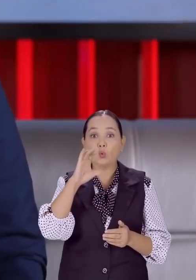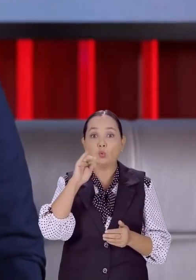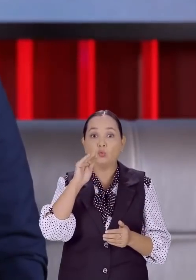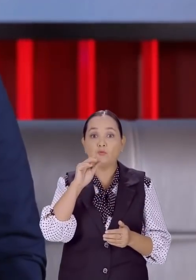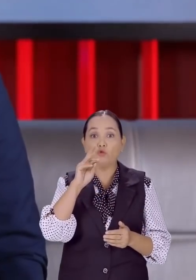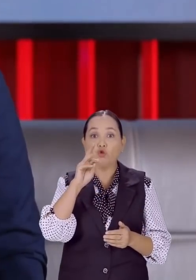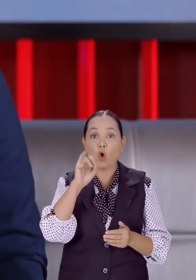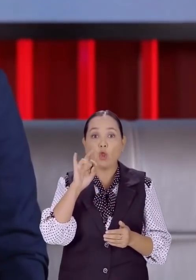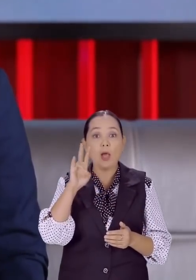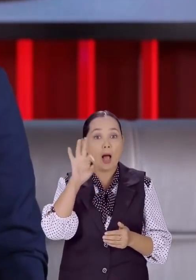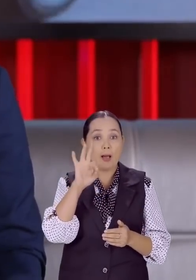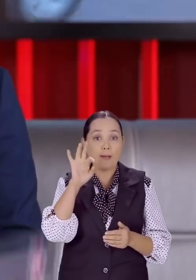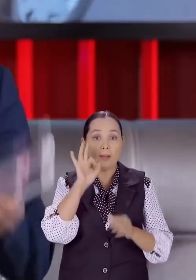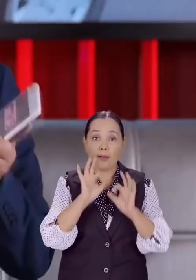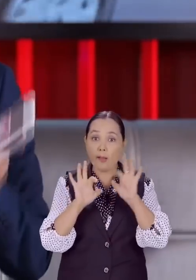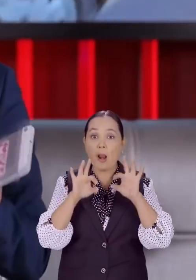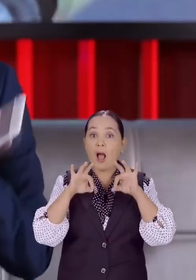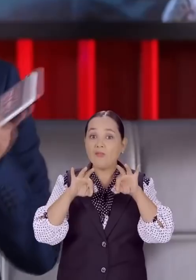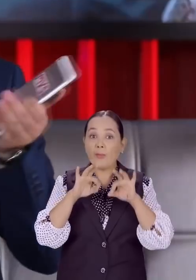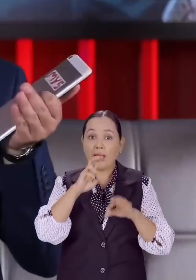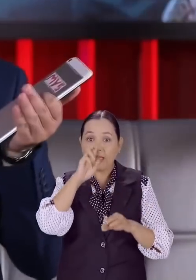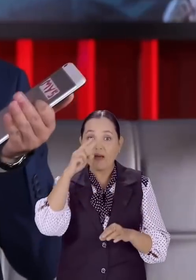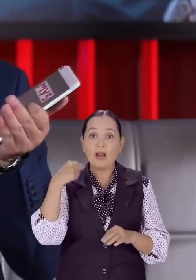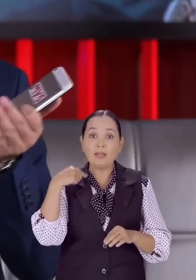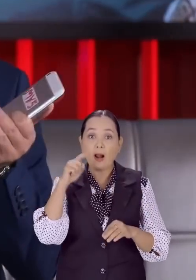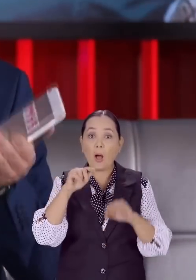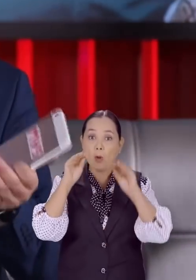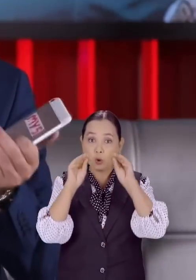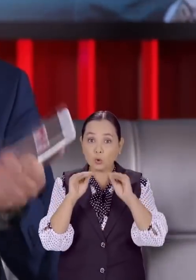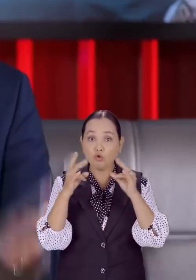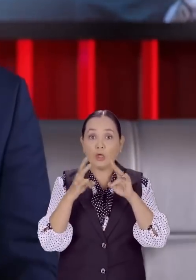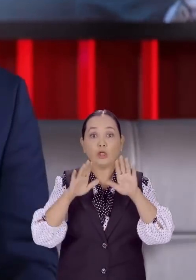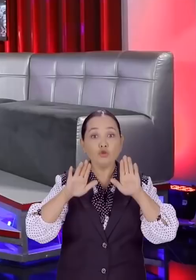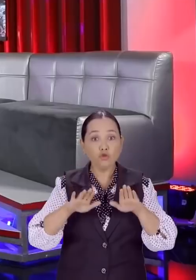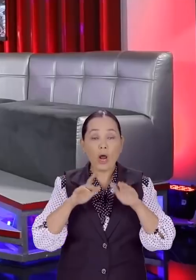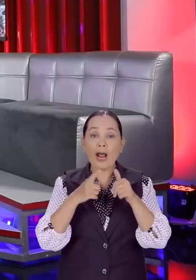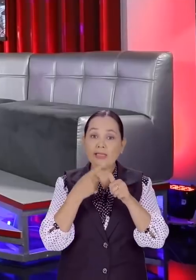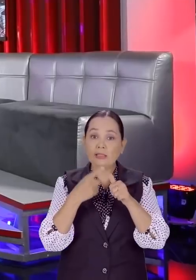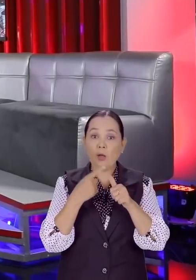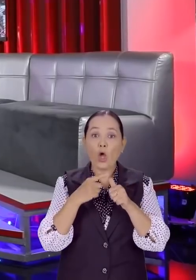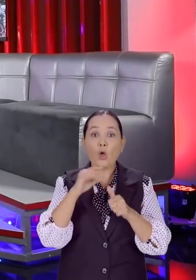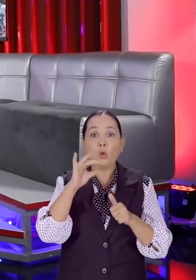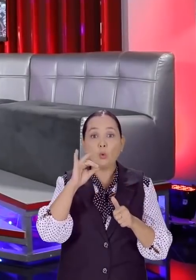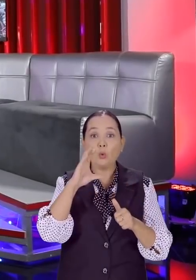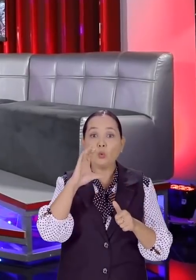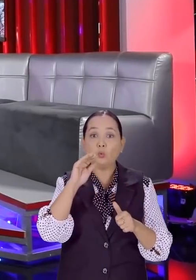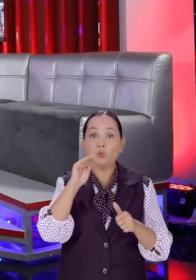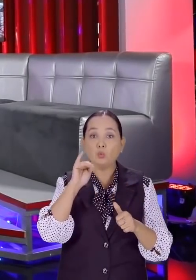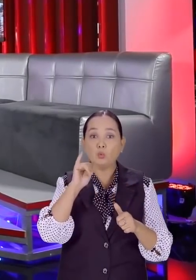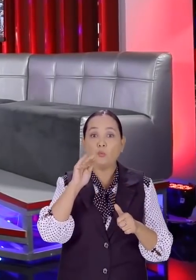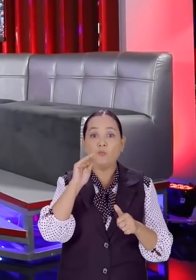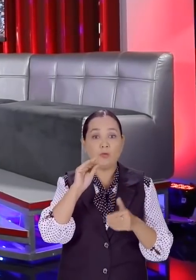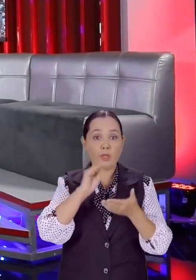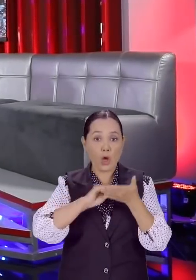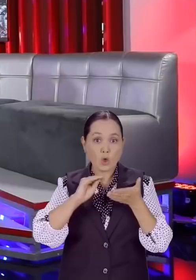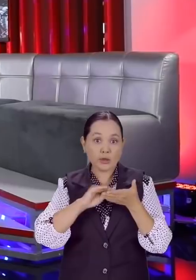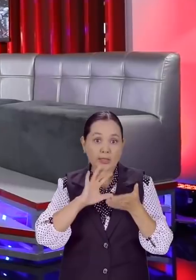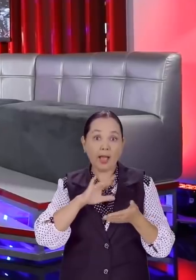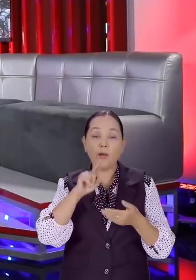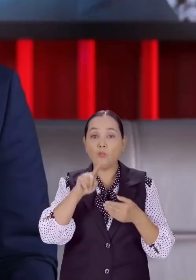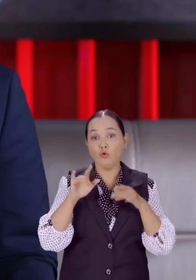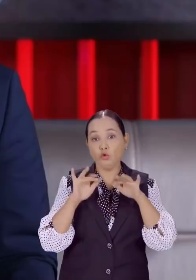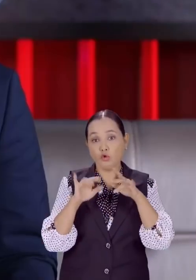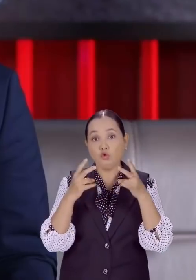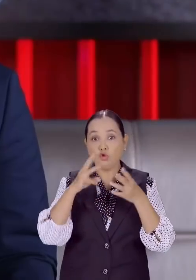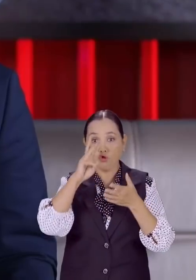haqida gaplashamiz. U avtomobilning davlat raqami turish kerak bo'lgan joyiga ismini Yusuf deb yozib olgan va bu